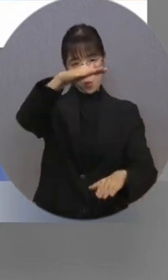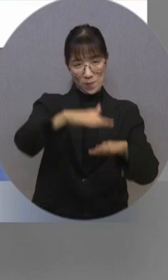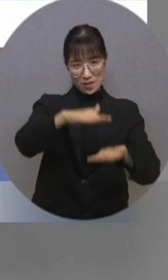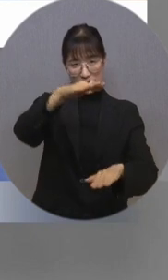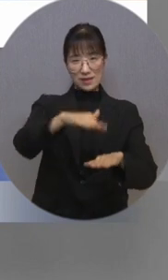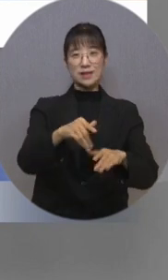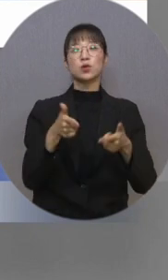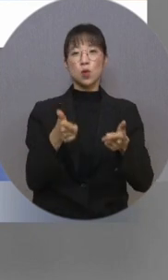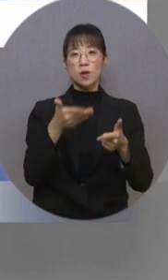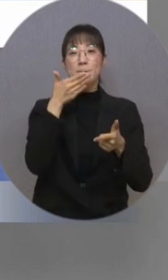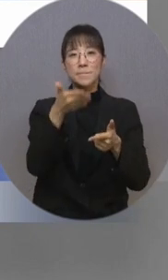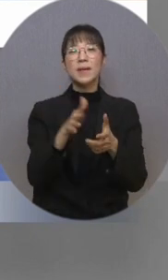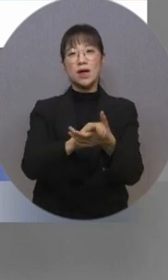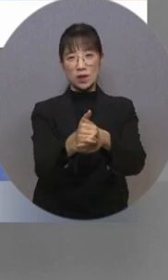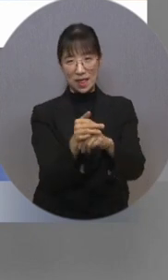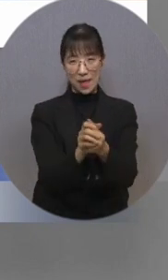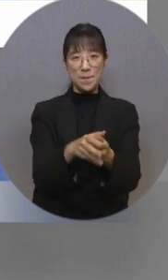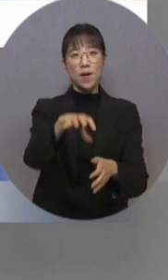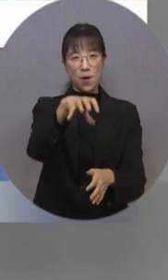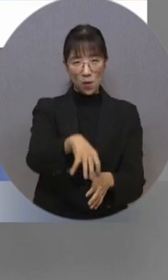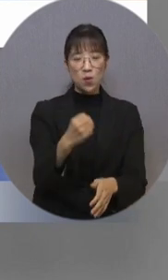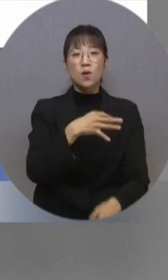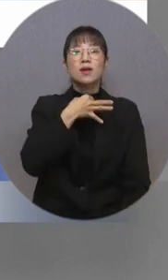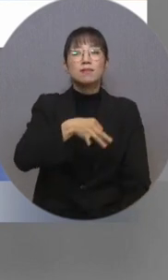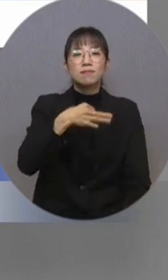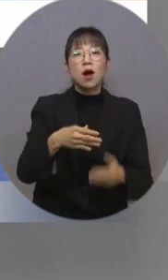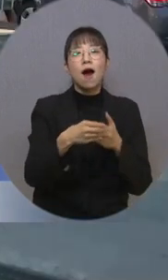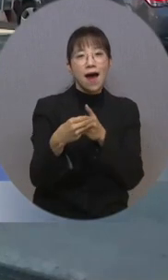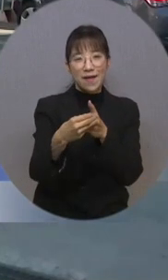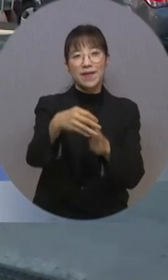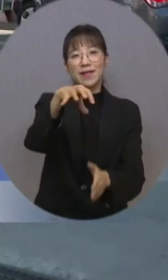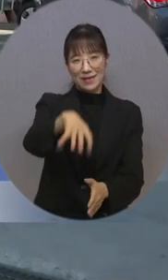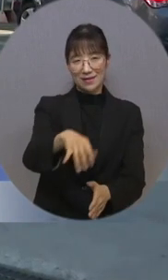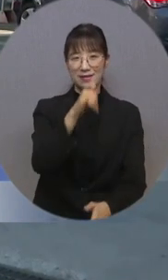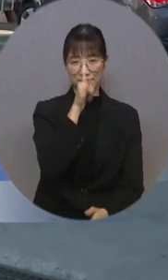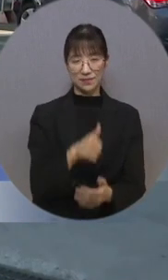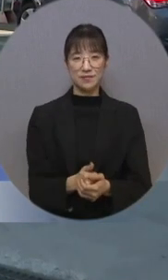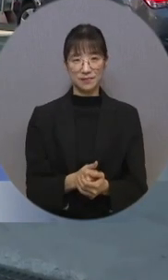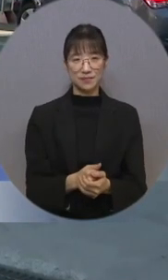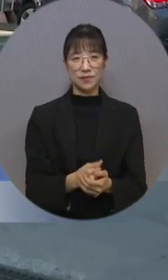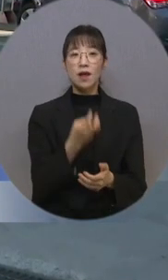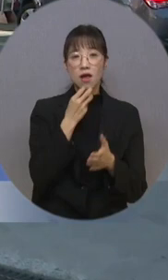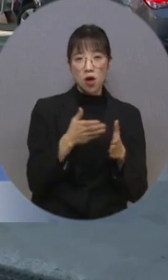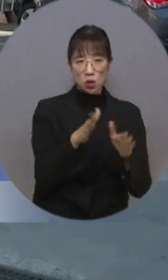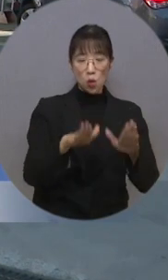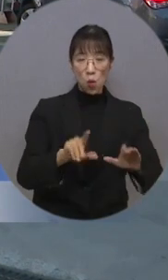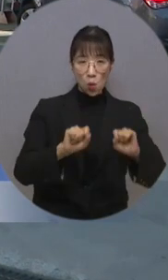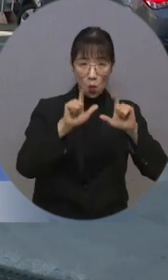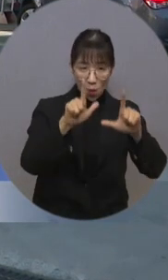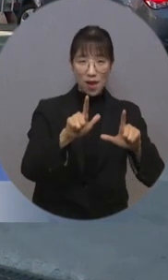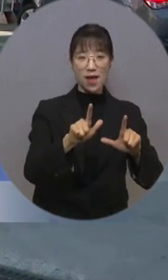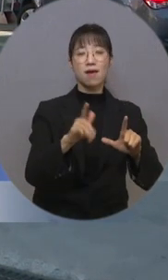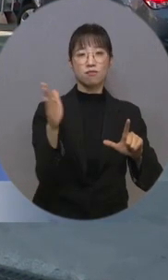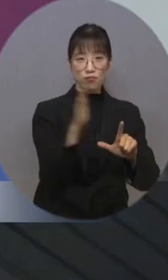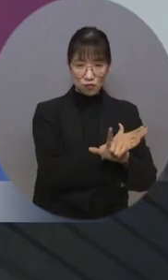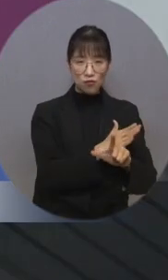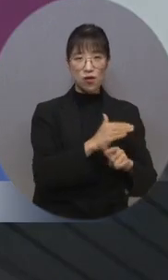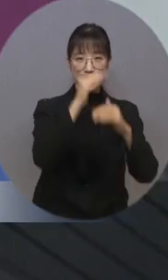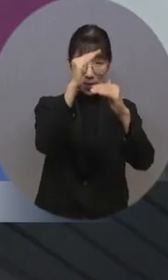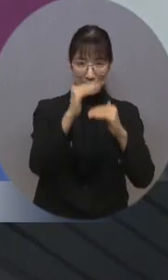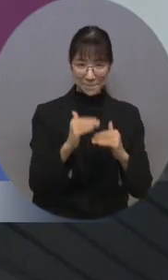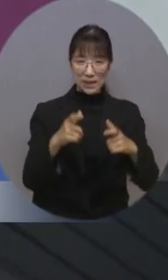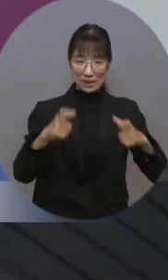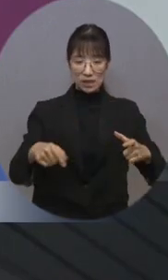세면대, 음성 유도 안내기 등이 설치됐습니다. 한편 경기도는 올해 상반기부터 순차적으로 지역